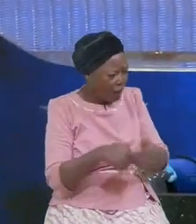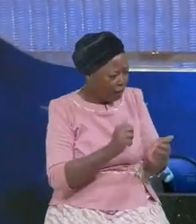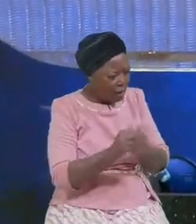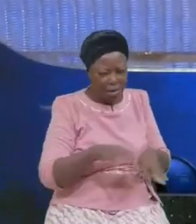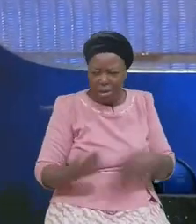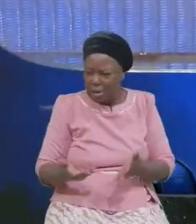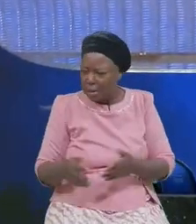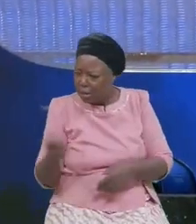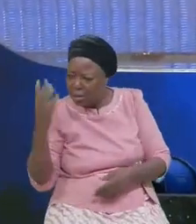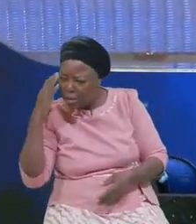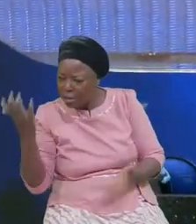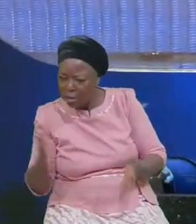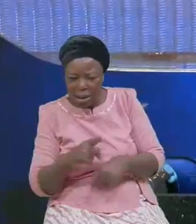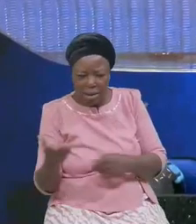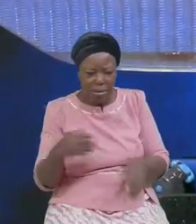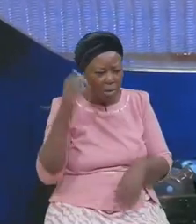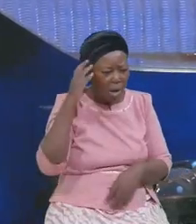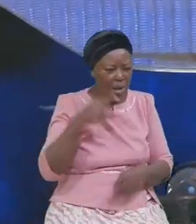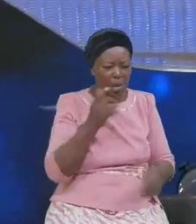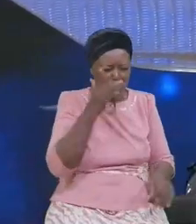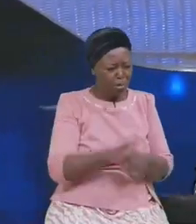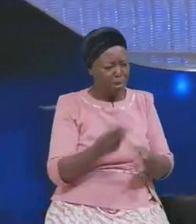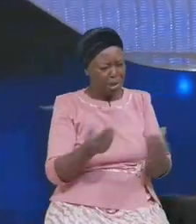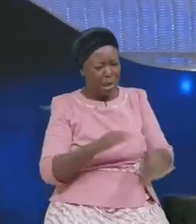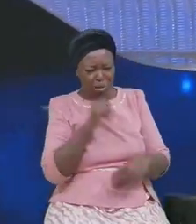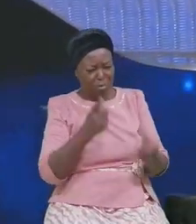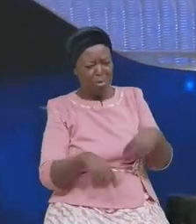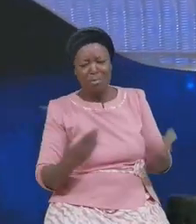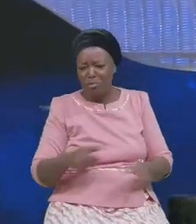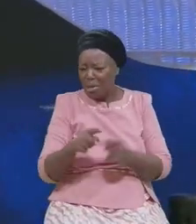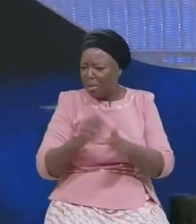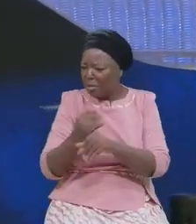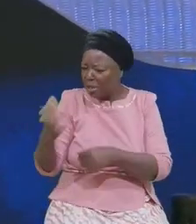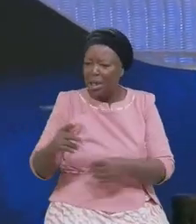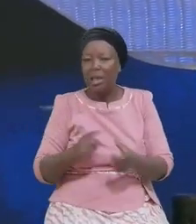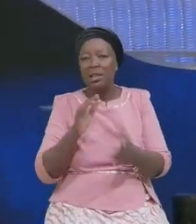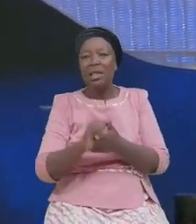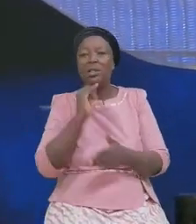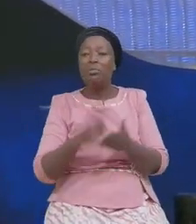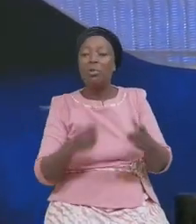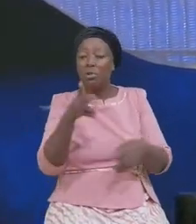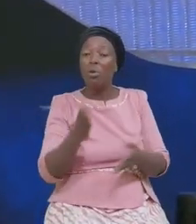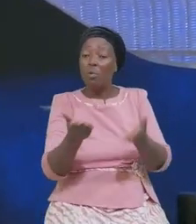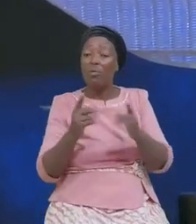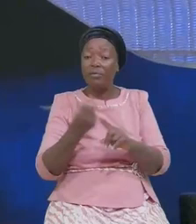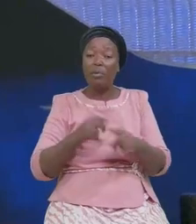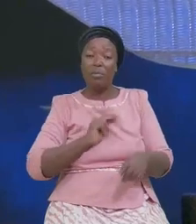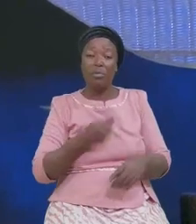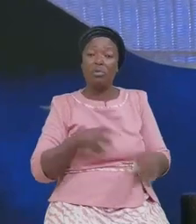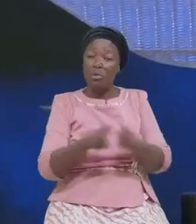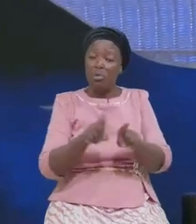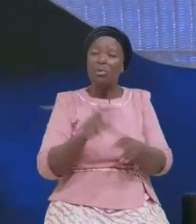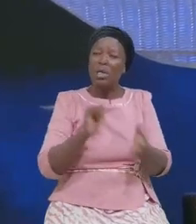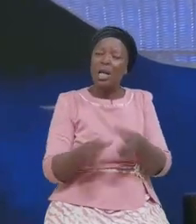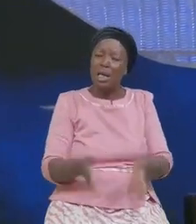La terre de promesse, comment ça se passe? Oh, jusqu'à quand? La terre de promesse, c'est ce que Dieu veut pour nous aussi. Quand est-ce qu'il va